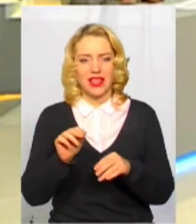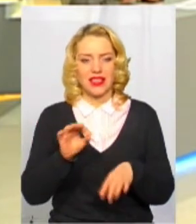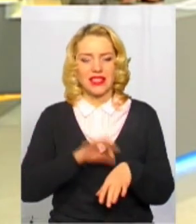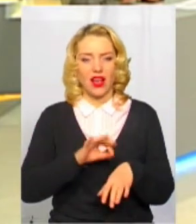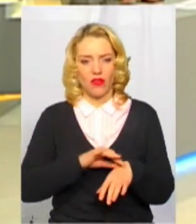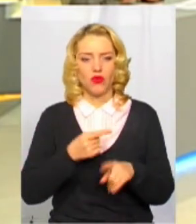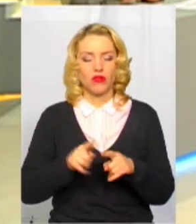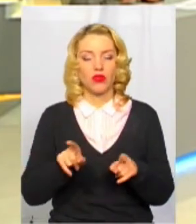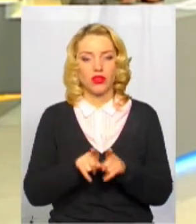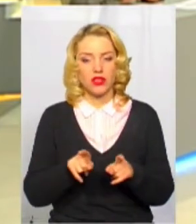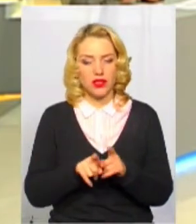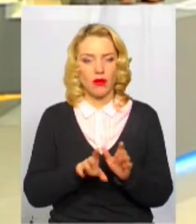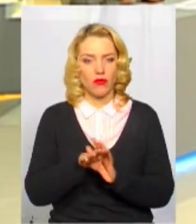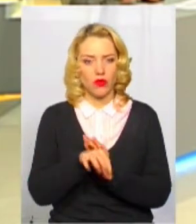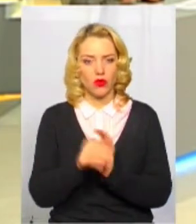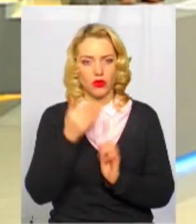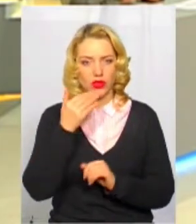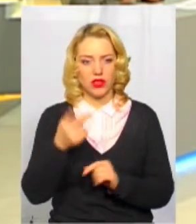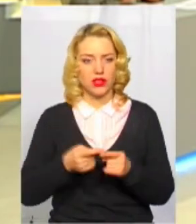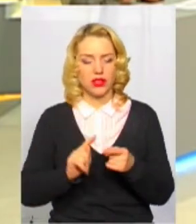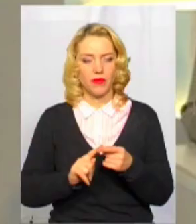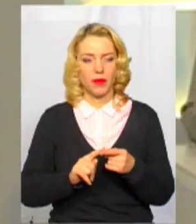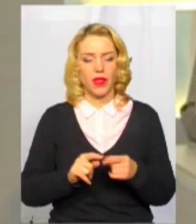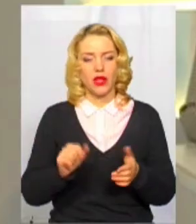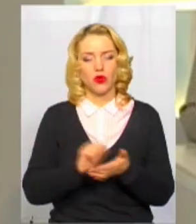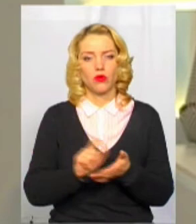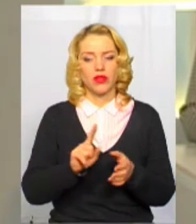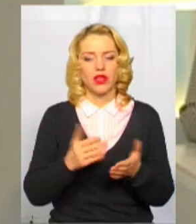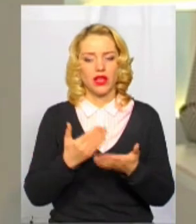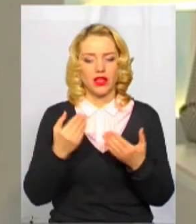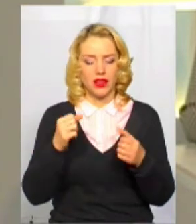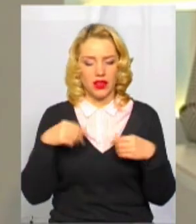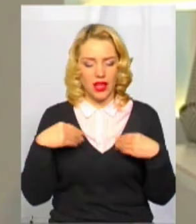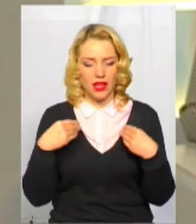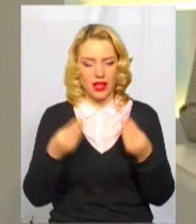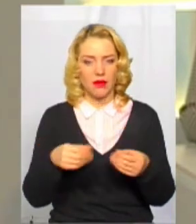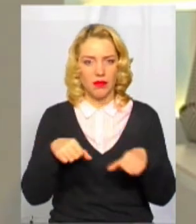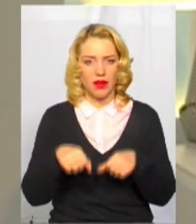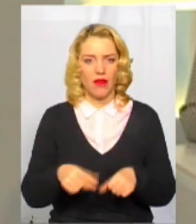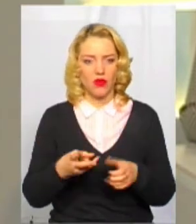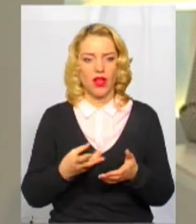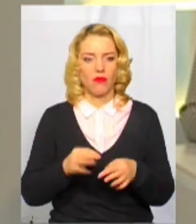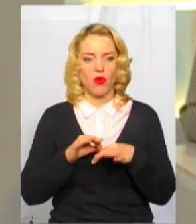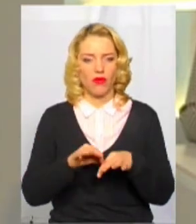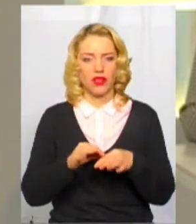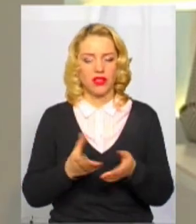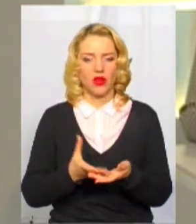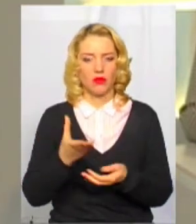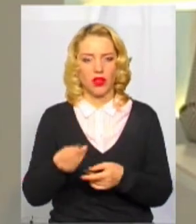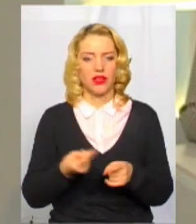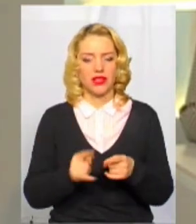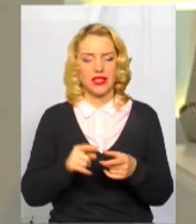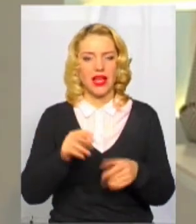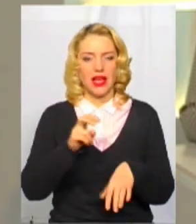дороговартісне лікування, чи це щось за всім? Одне з документів, який дає право нам провести оплату, це лікар дає консультаційний висновок. І